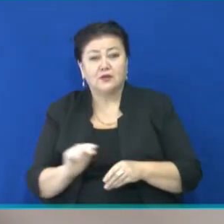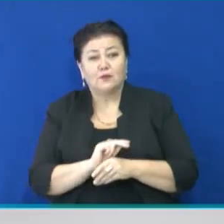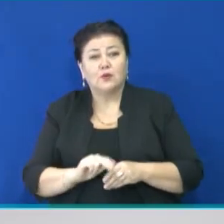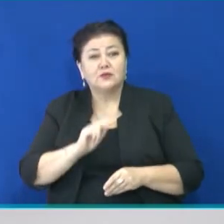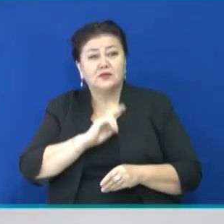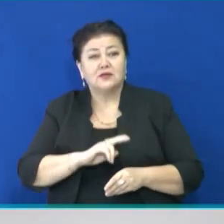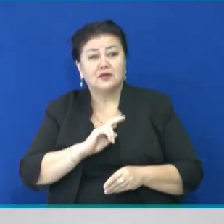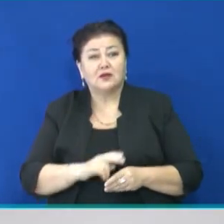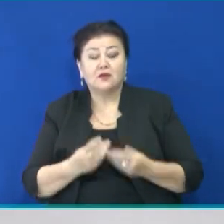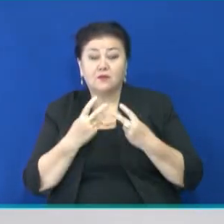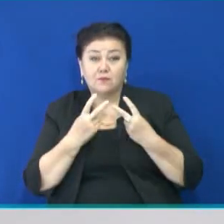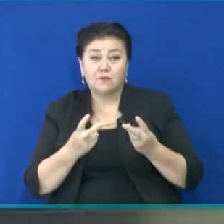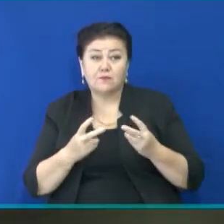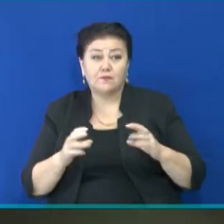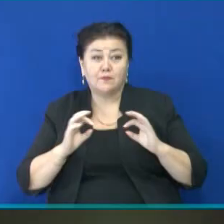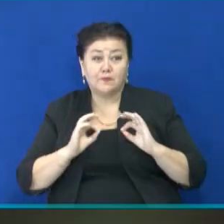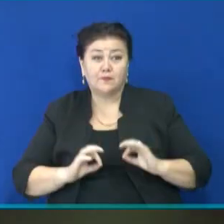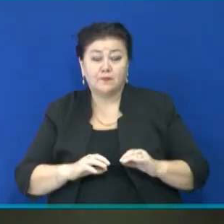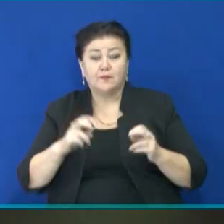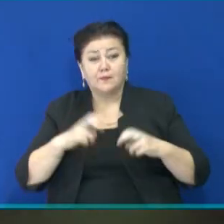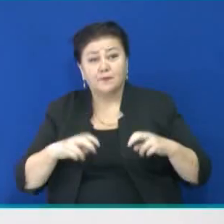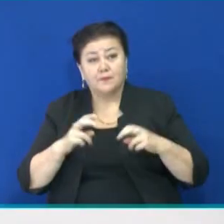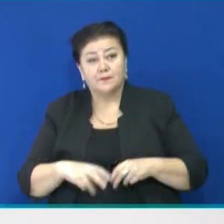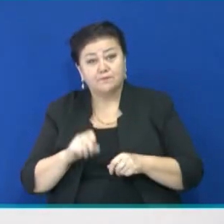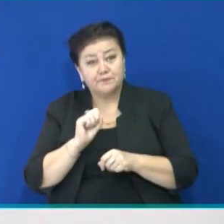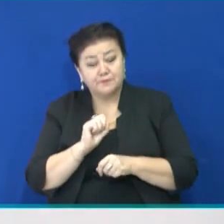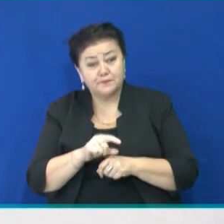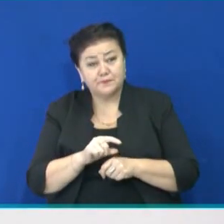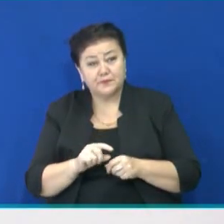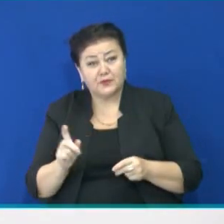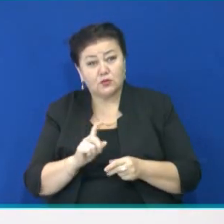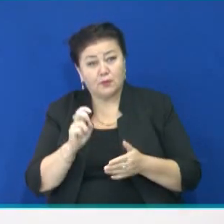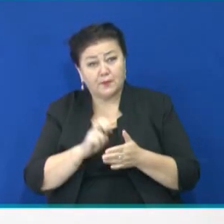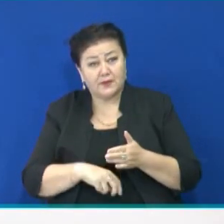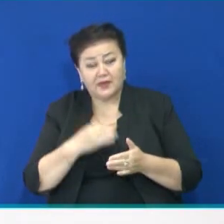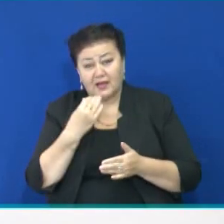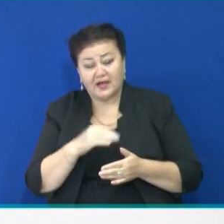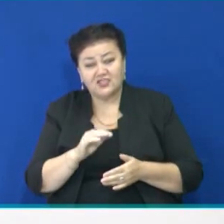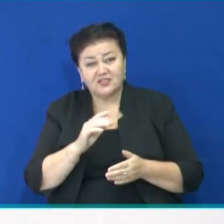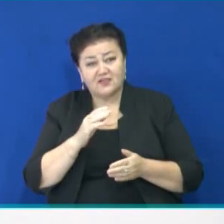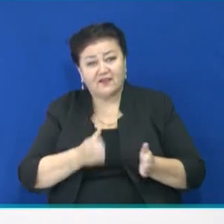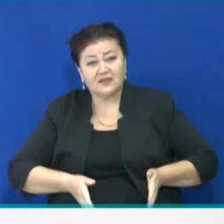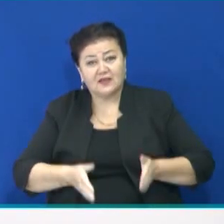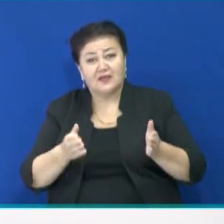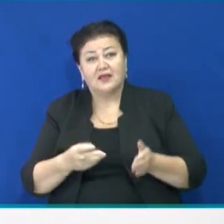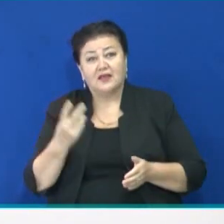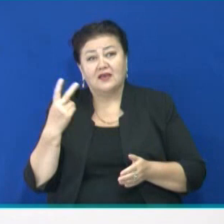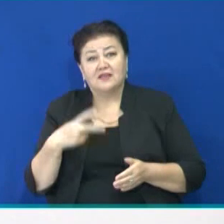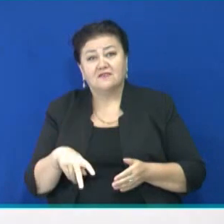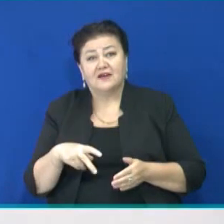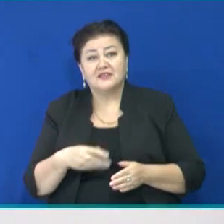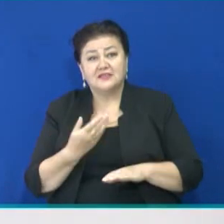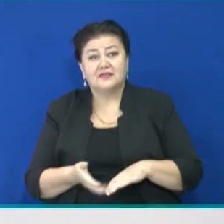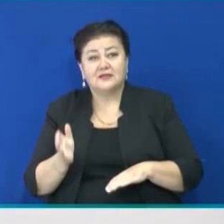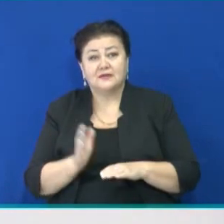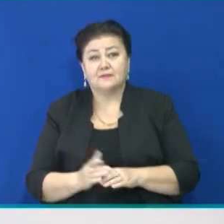жұмыстары бойынша құзырлы мекемелерге тиісті тапсырмалар берді. Ол аумақтағы жолдарға 20 жүк тасығыш көлік,